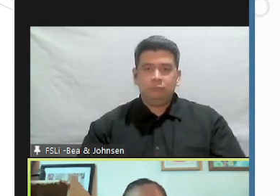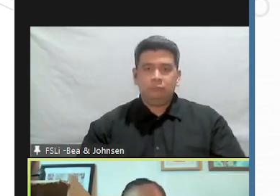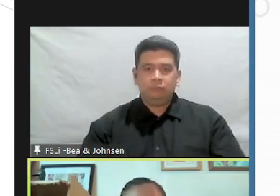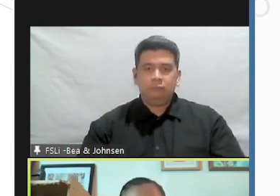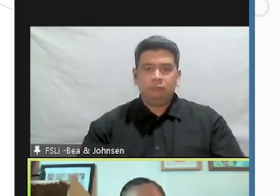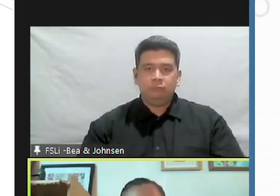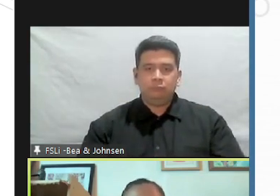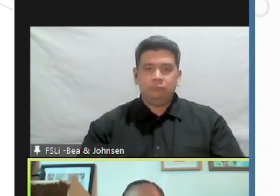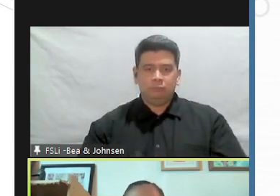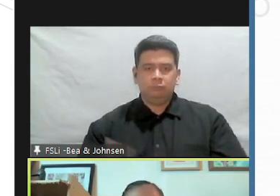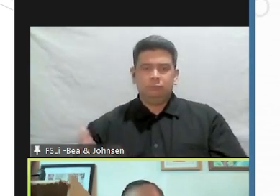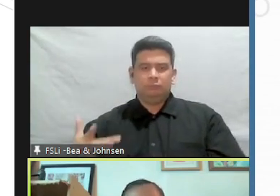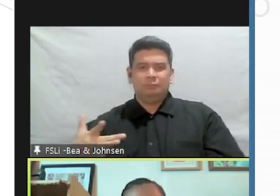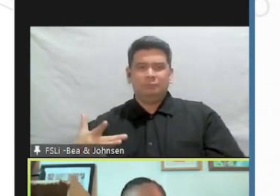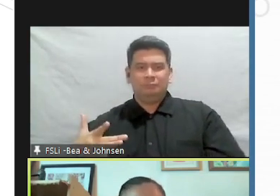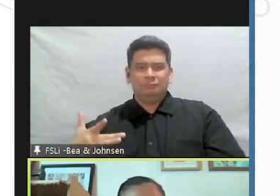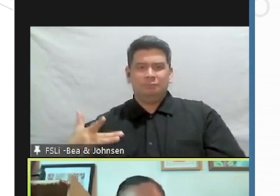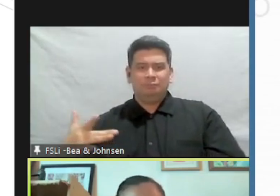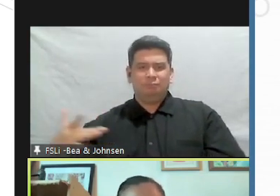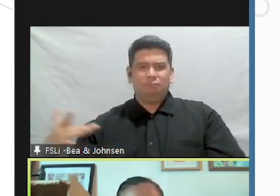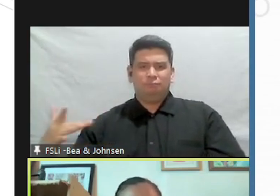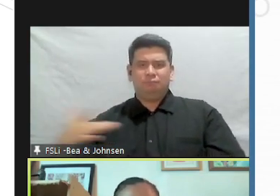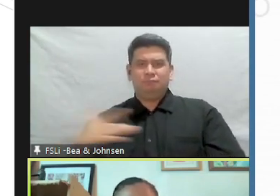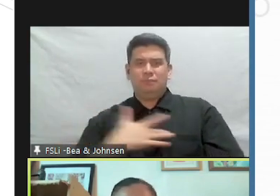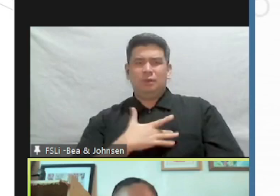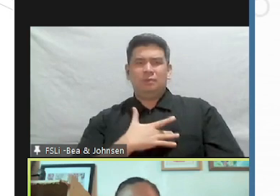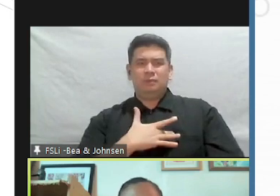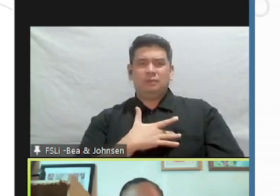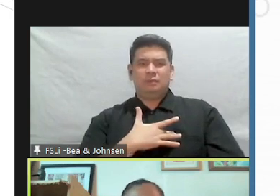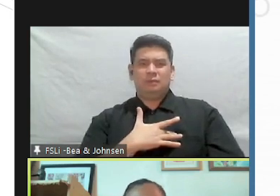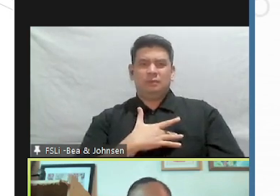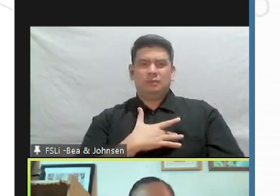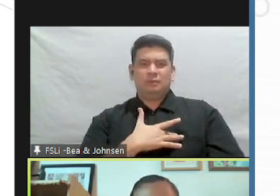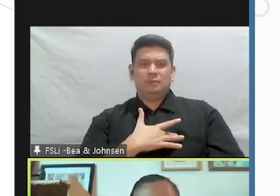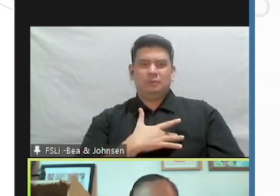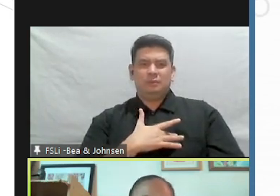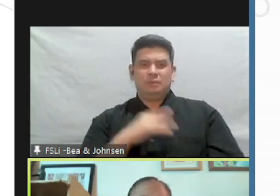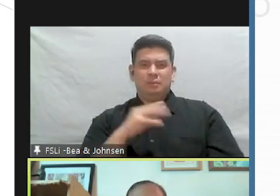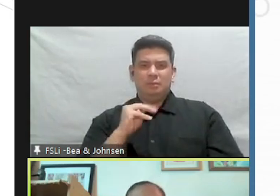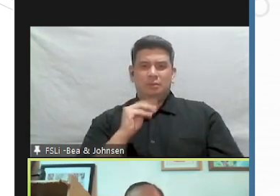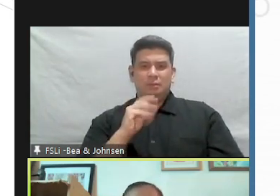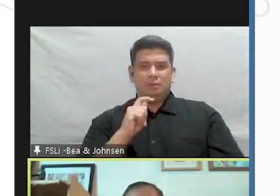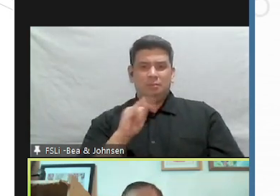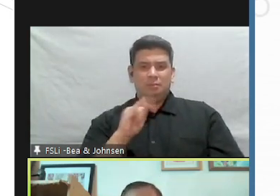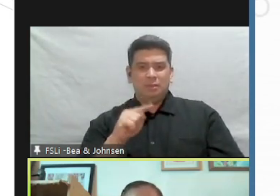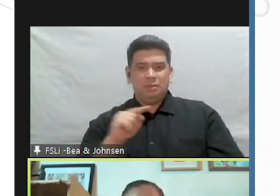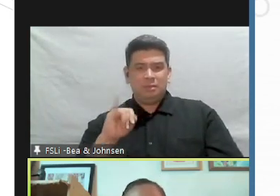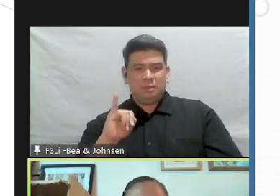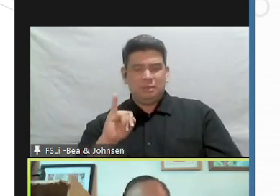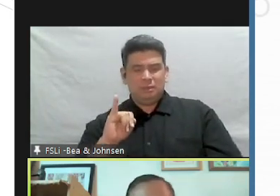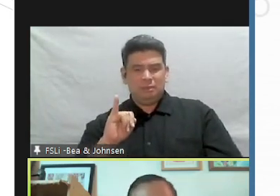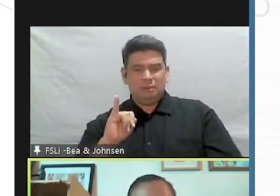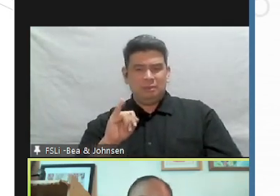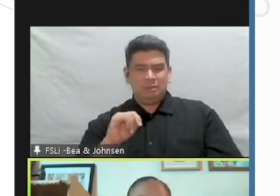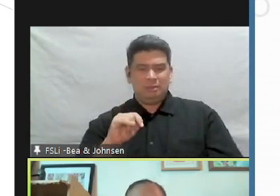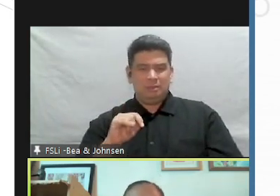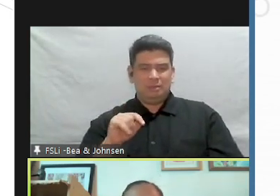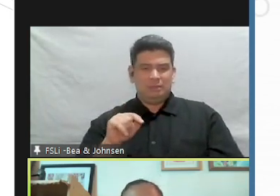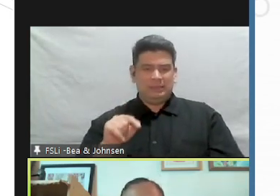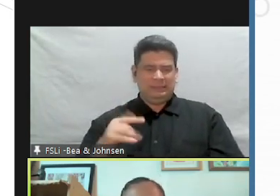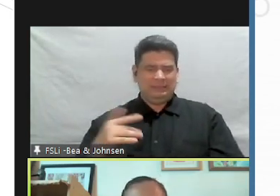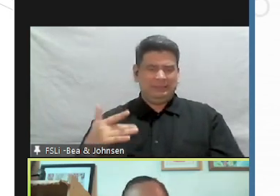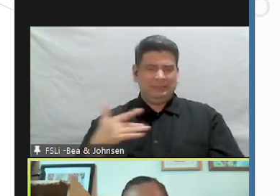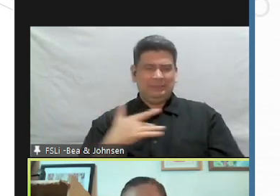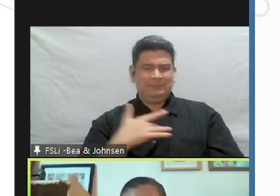tagos sa puso, no? So, hindi lang siguro si Mitzi kanina nagsabing tumagos sa puso natin